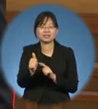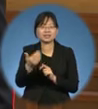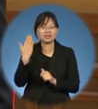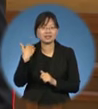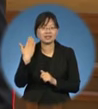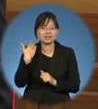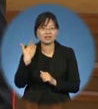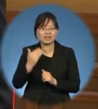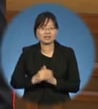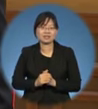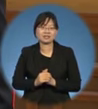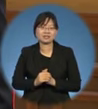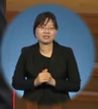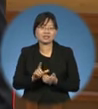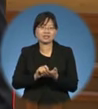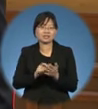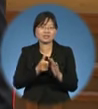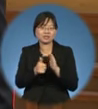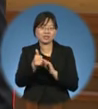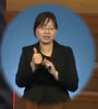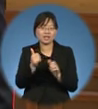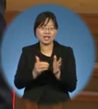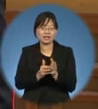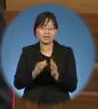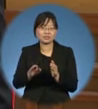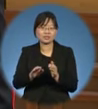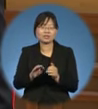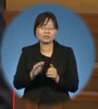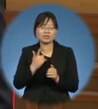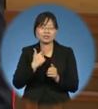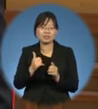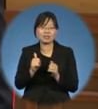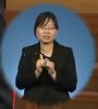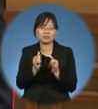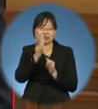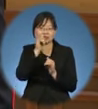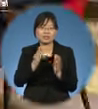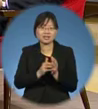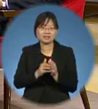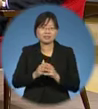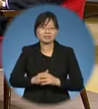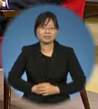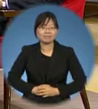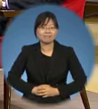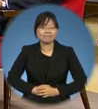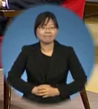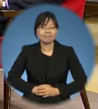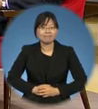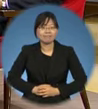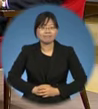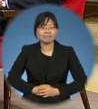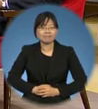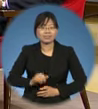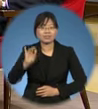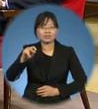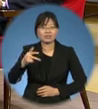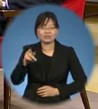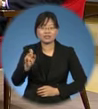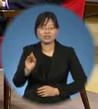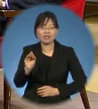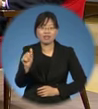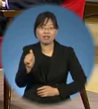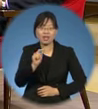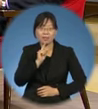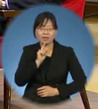그때 축구선수를 했고 대표선수를 했던 분이 있어요. 허윤정 씨라고. 예예예. 예, 예. 아주 특이한 분이에요